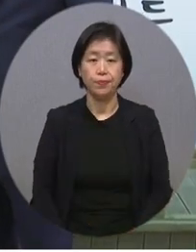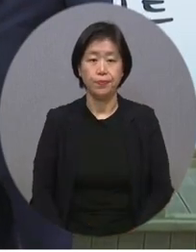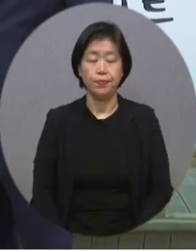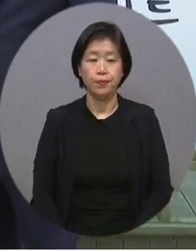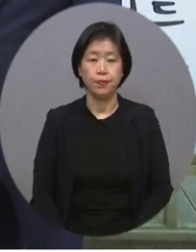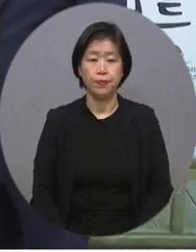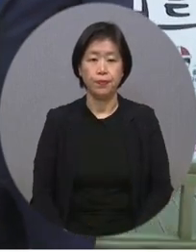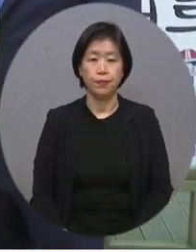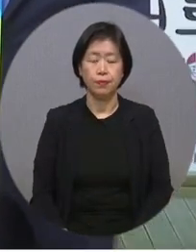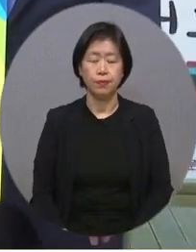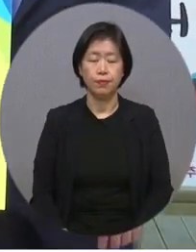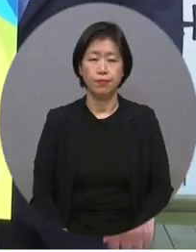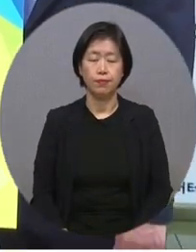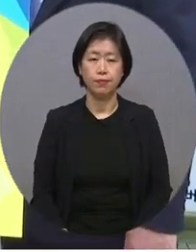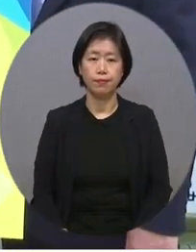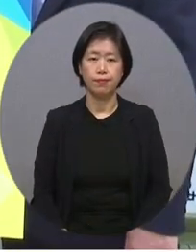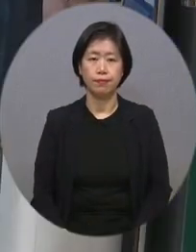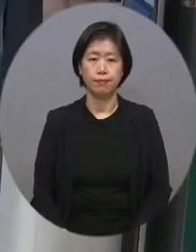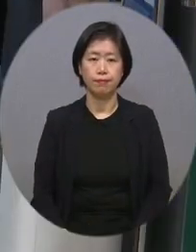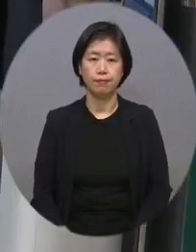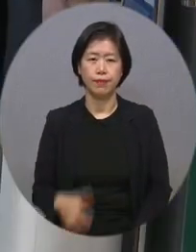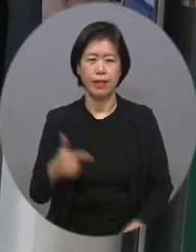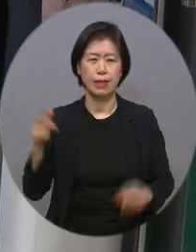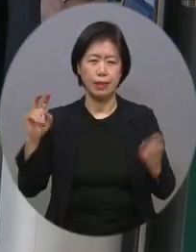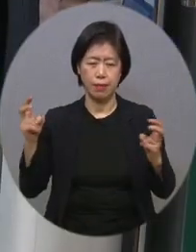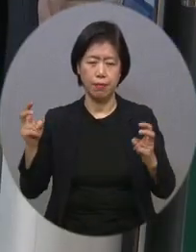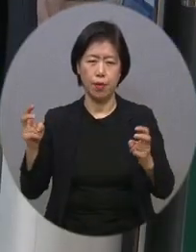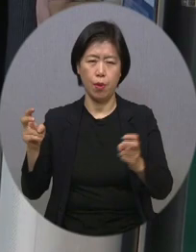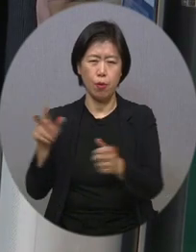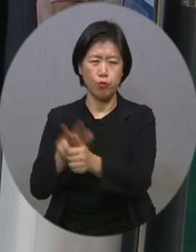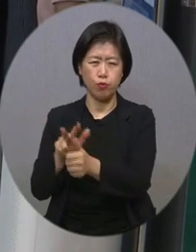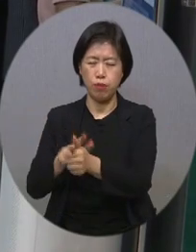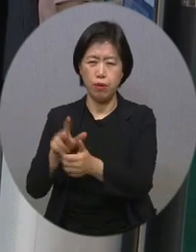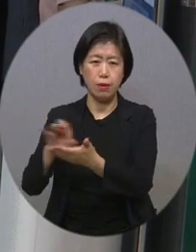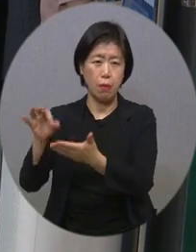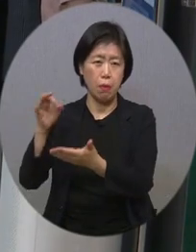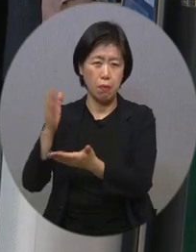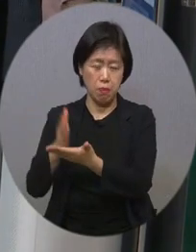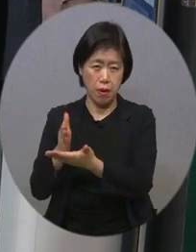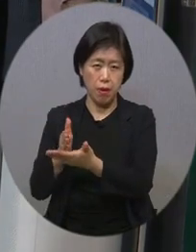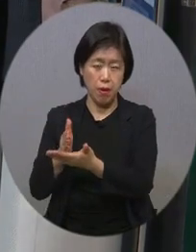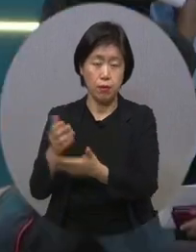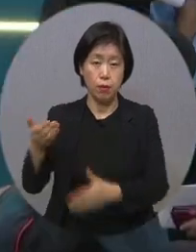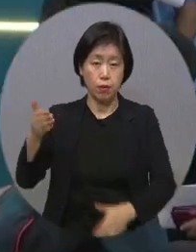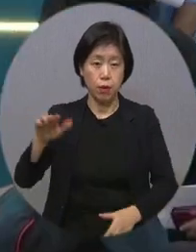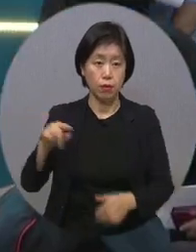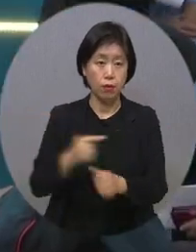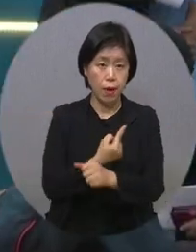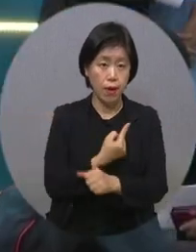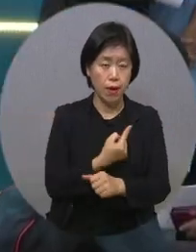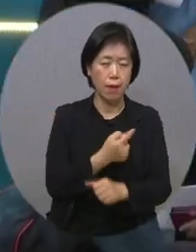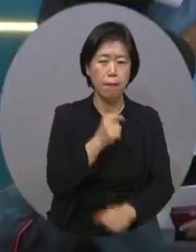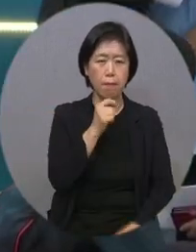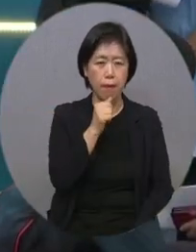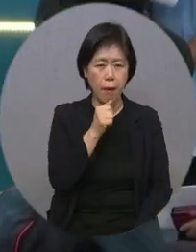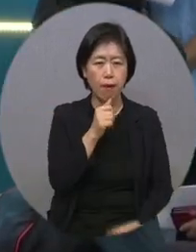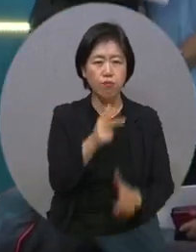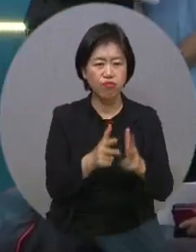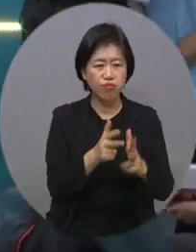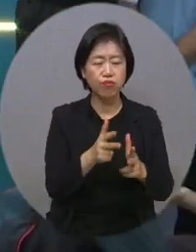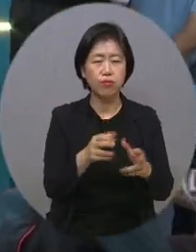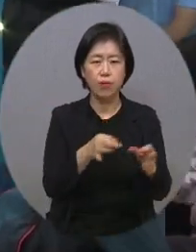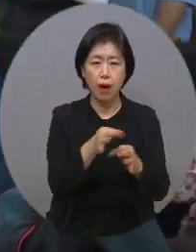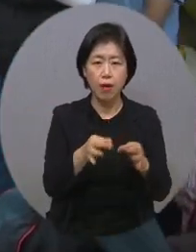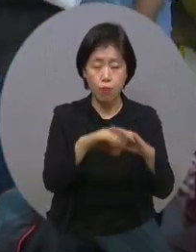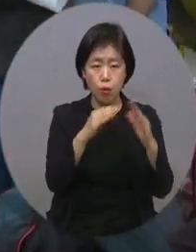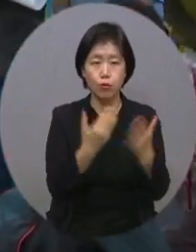네. 그런 데 사용을 못 하는데도. 우리 지역에 있는 거의 이런 소상공인들, 골목 상권들은 감행이